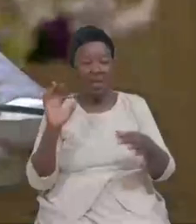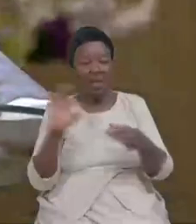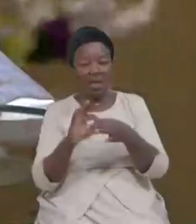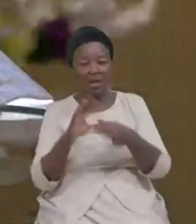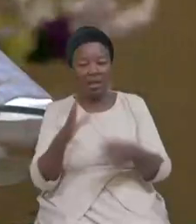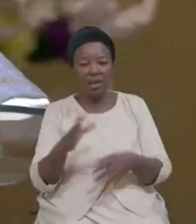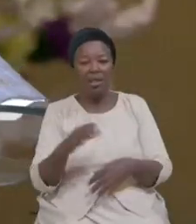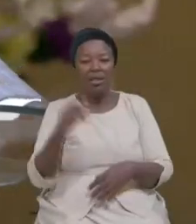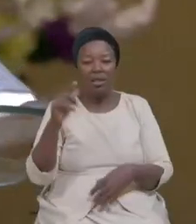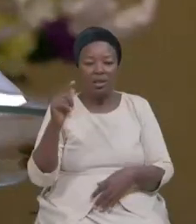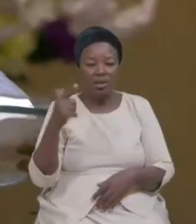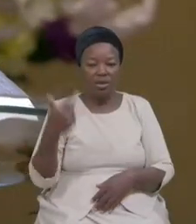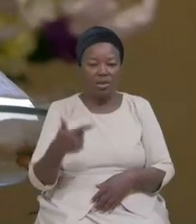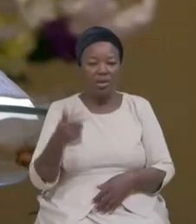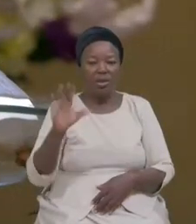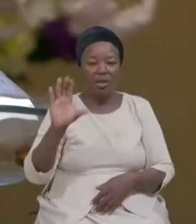Cliquez dessus.